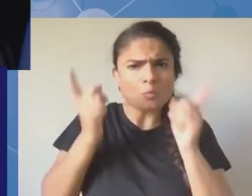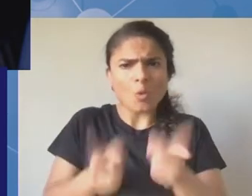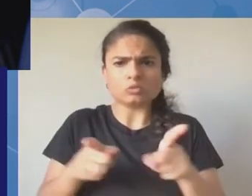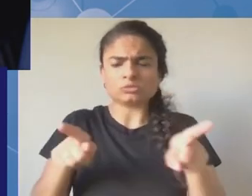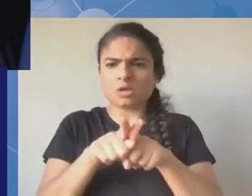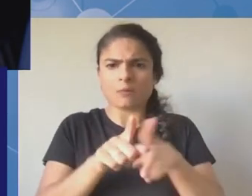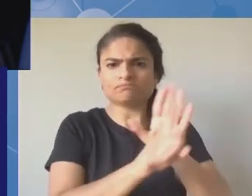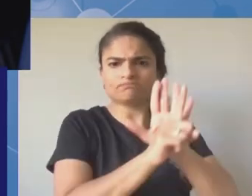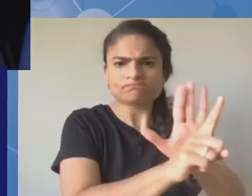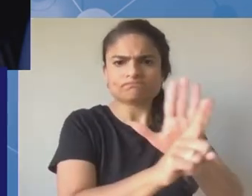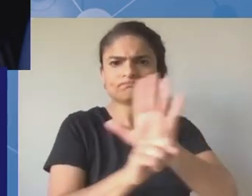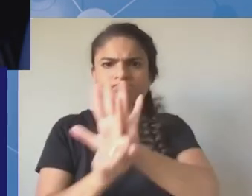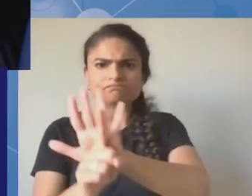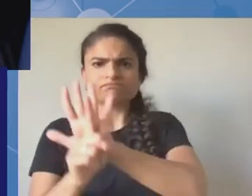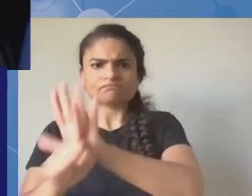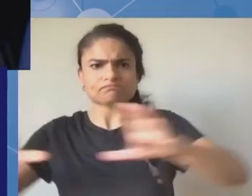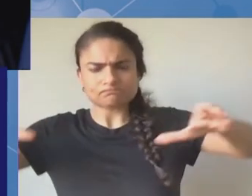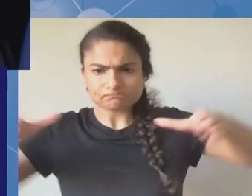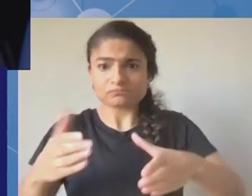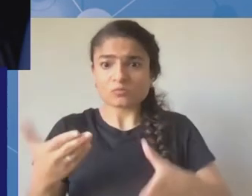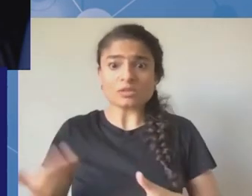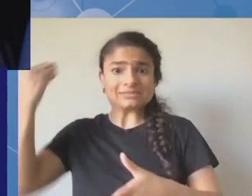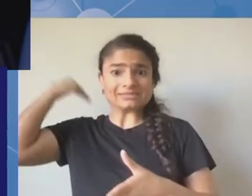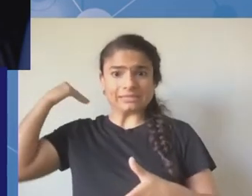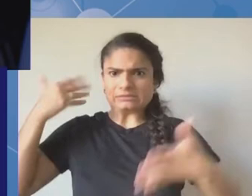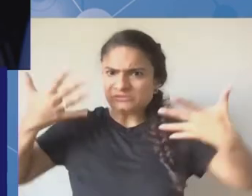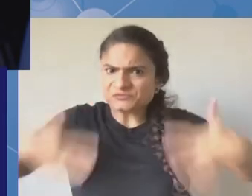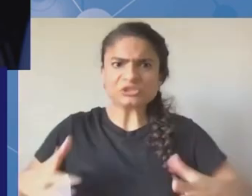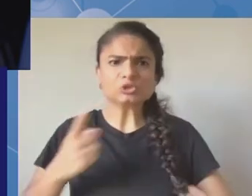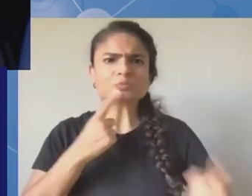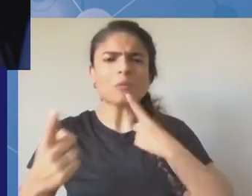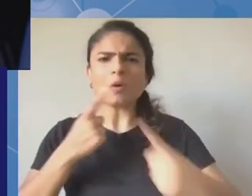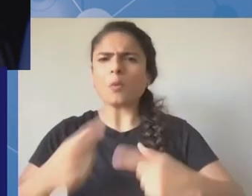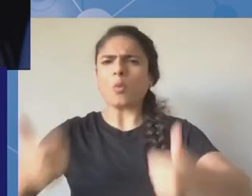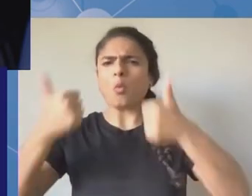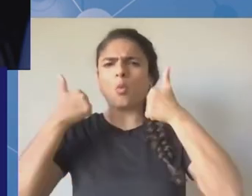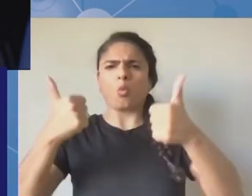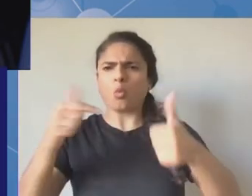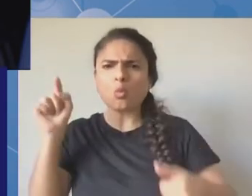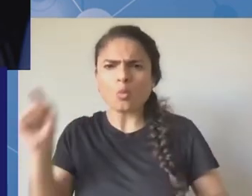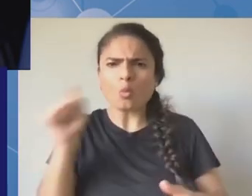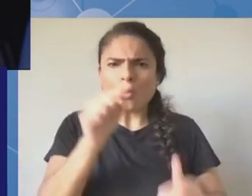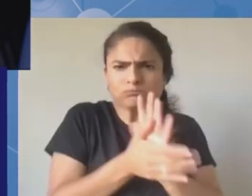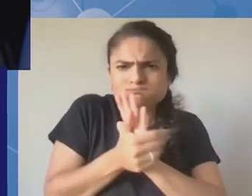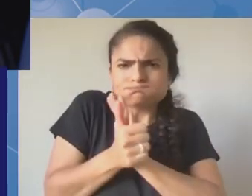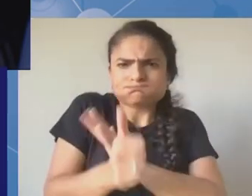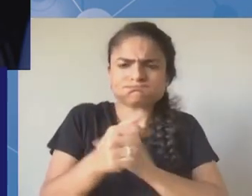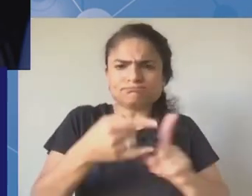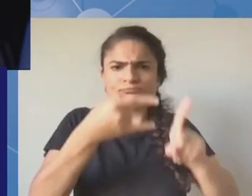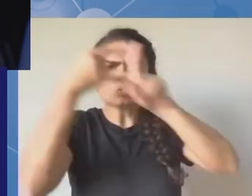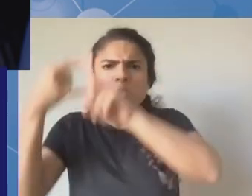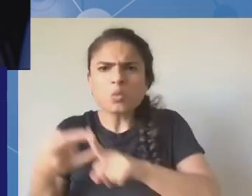من الجلسة التي تمت أمس حول المؤهلات الرقمية. خلال